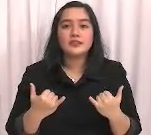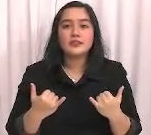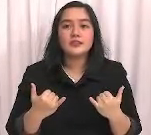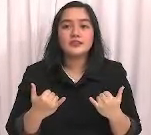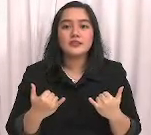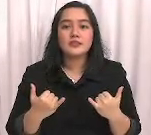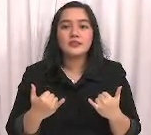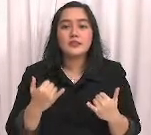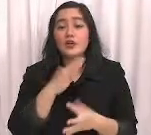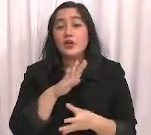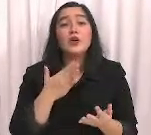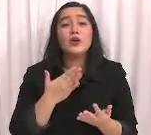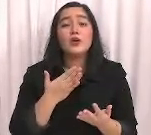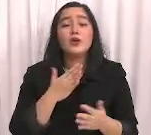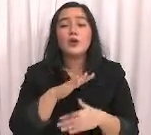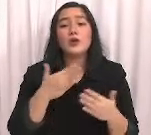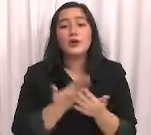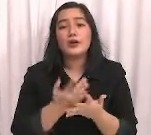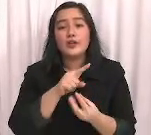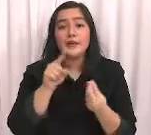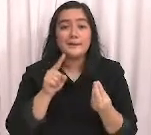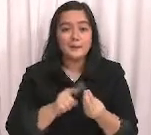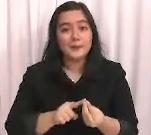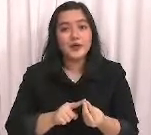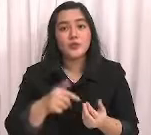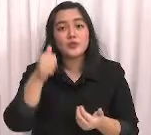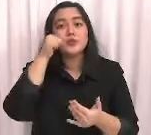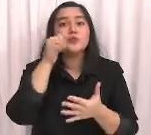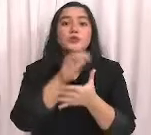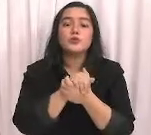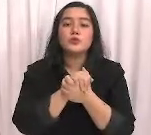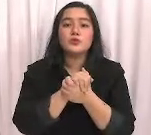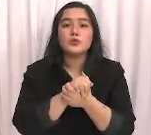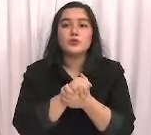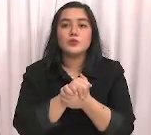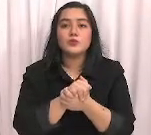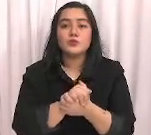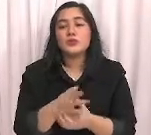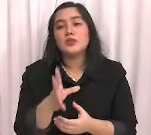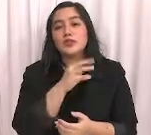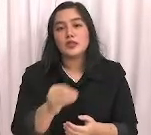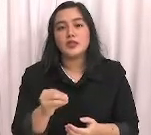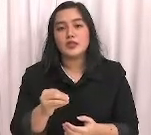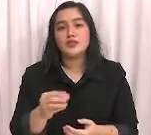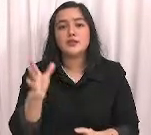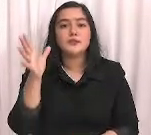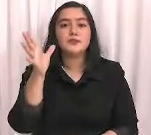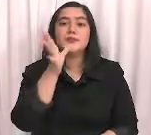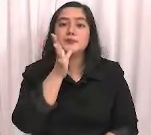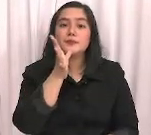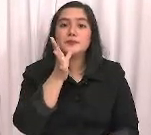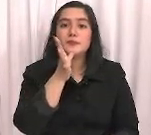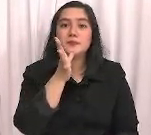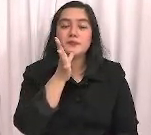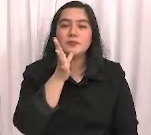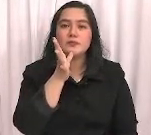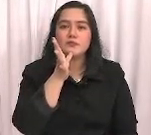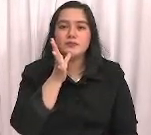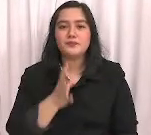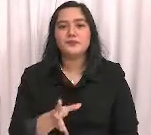inaalay natin sa mga asawang babae. No po? At hindi lamang po asawang babae, kundi mga nanay. Which